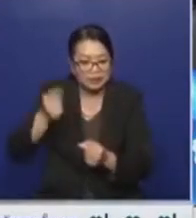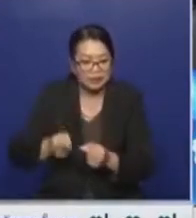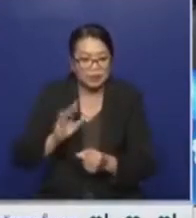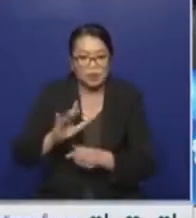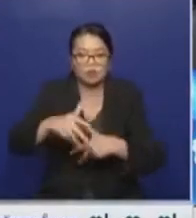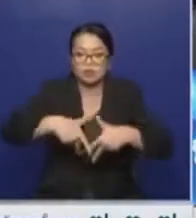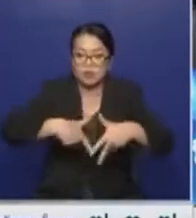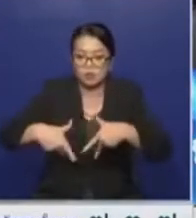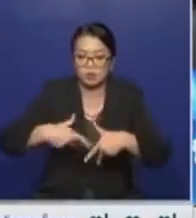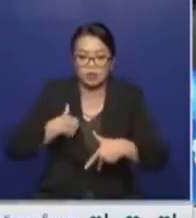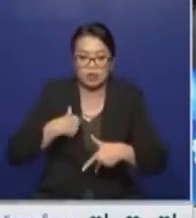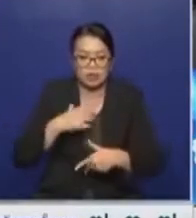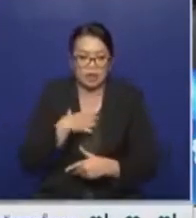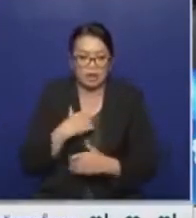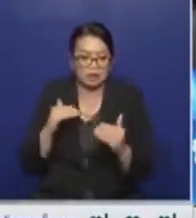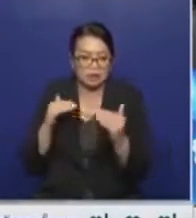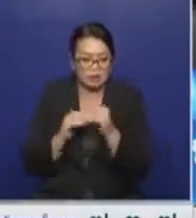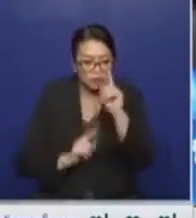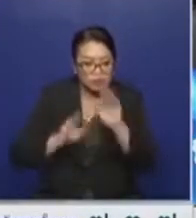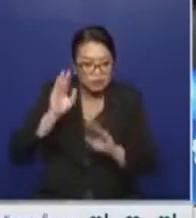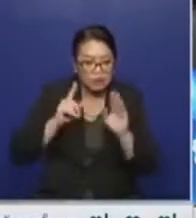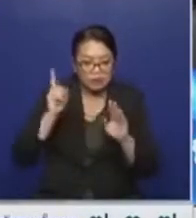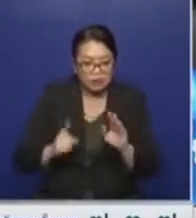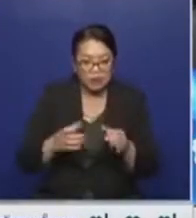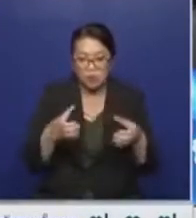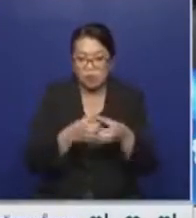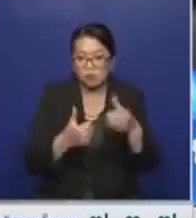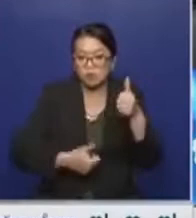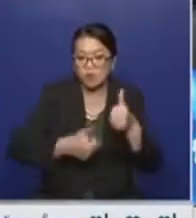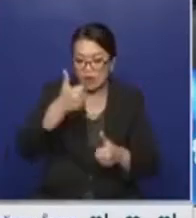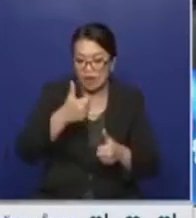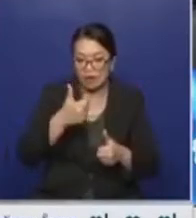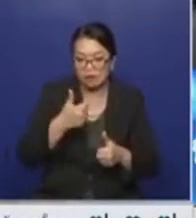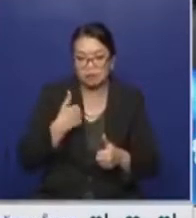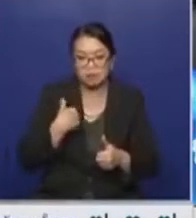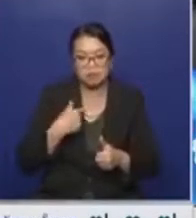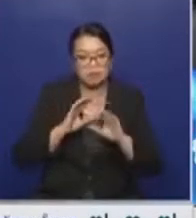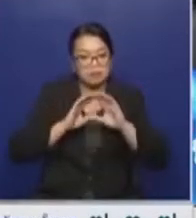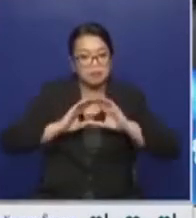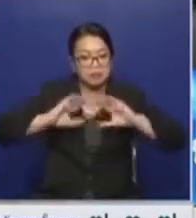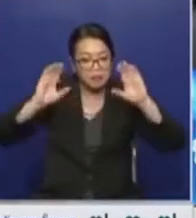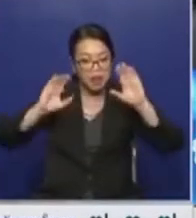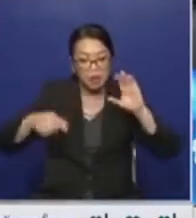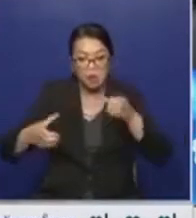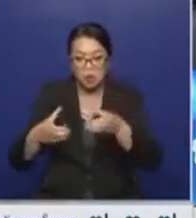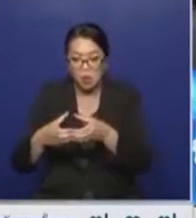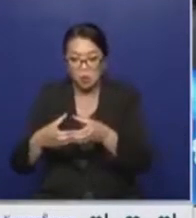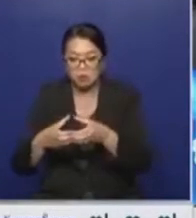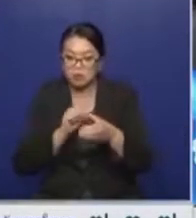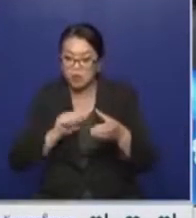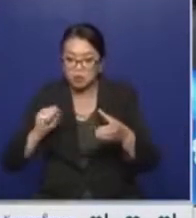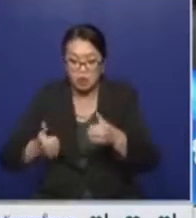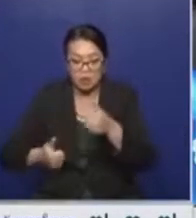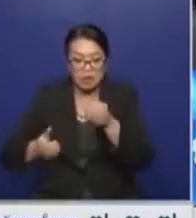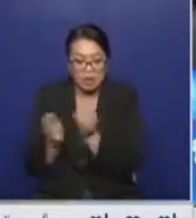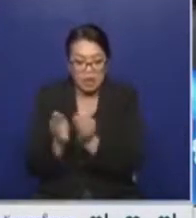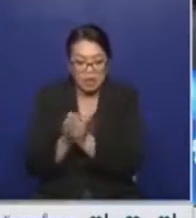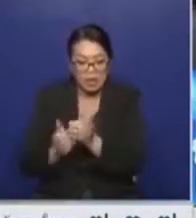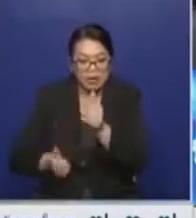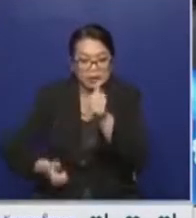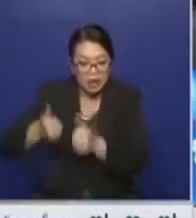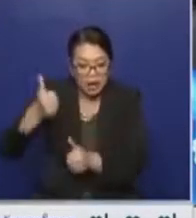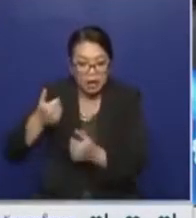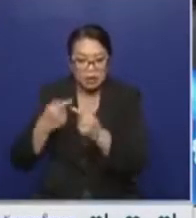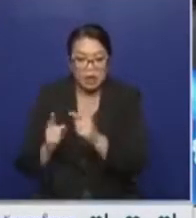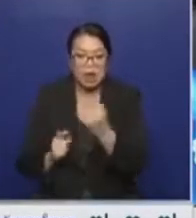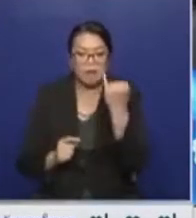ประชาชนทำให้พรรคที่ชนะการเลือกตั้งไม่ได้ตั้งรัฐบาลแต่พรรคที่ได้คะแนนเป็นที่2ซึ่งแ